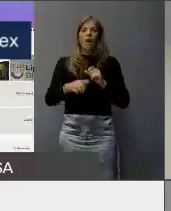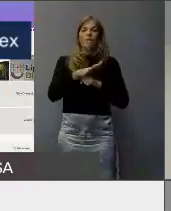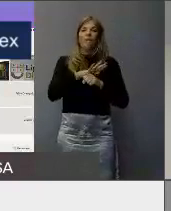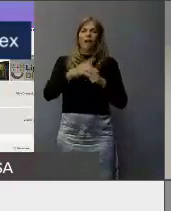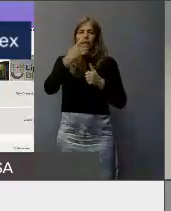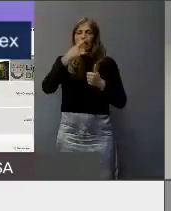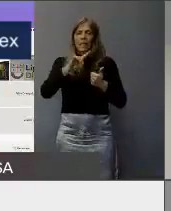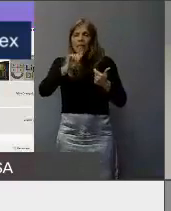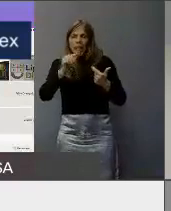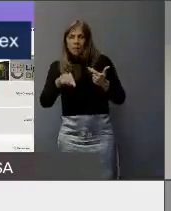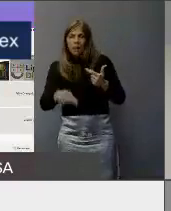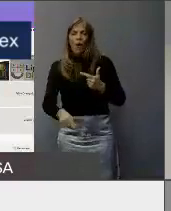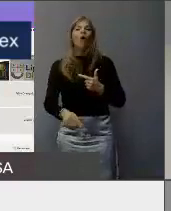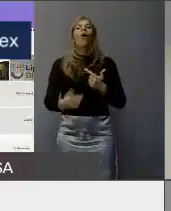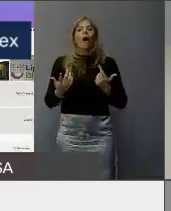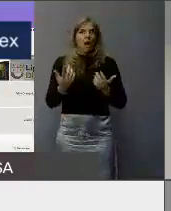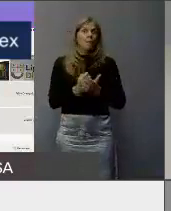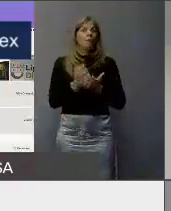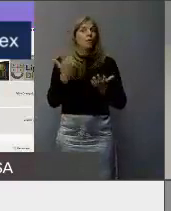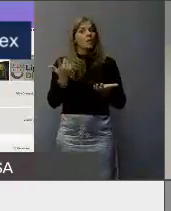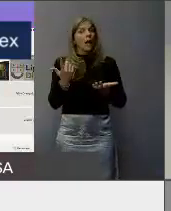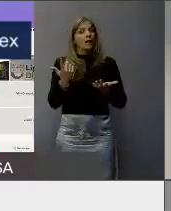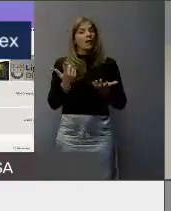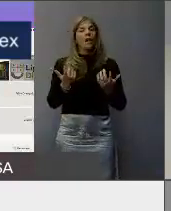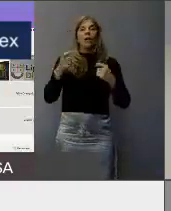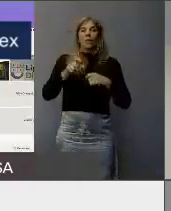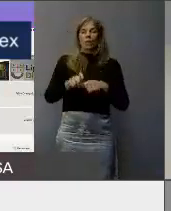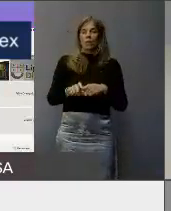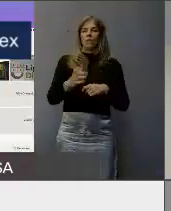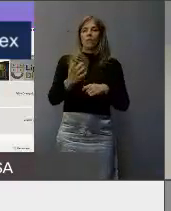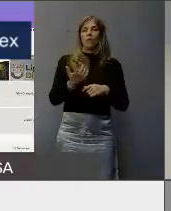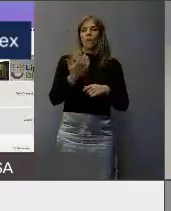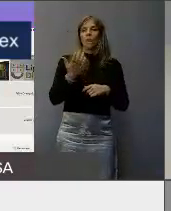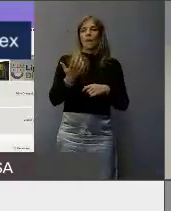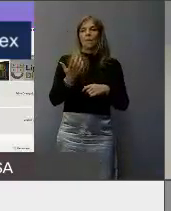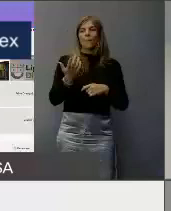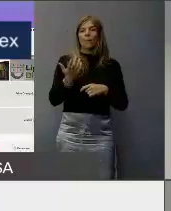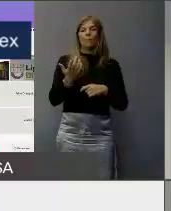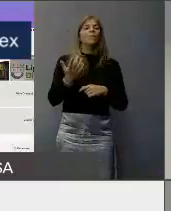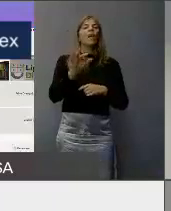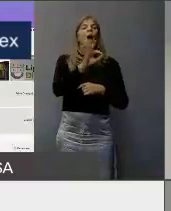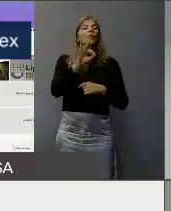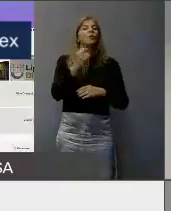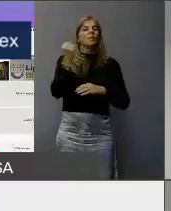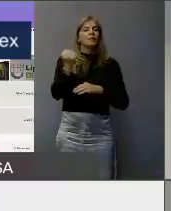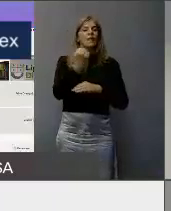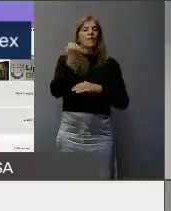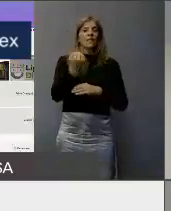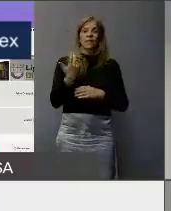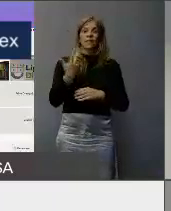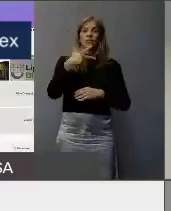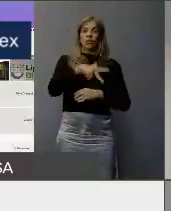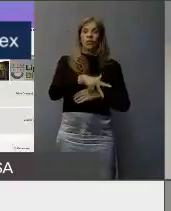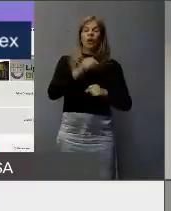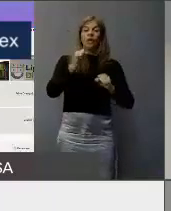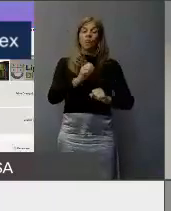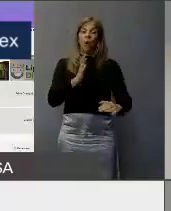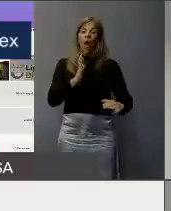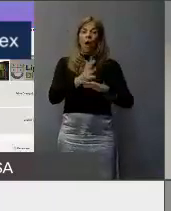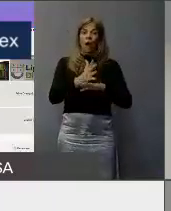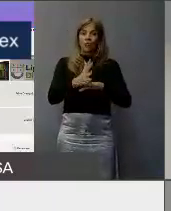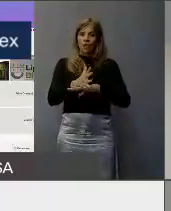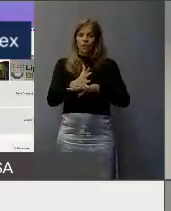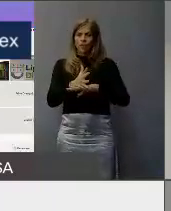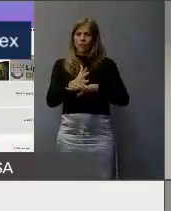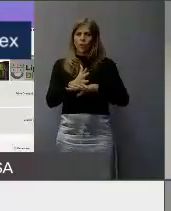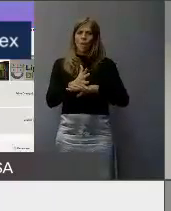consente l'accesso ad alcune alcuni prestazioni sociali anche a accanto al bar mito a